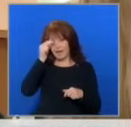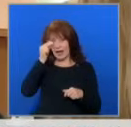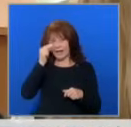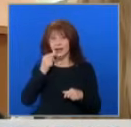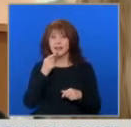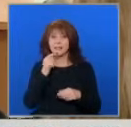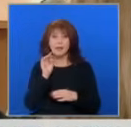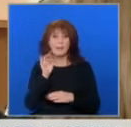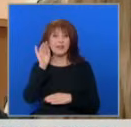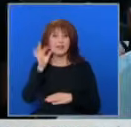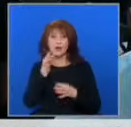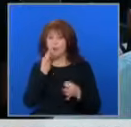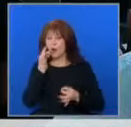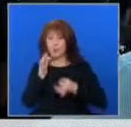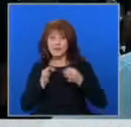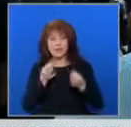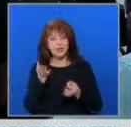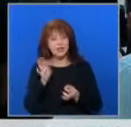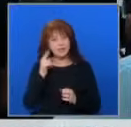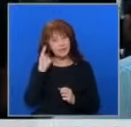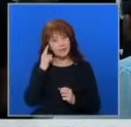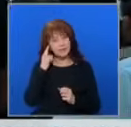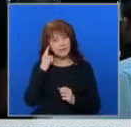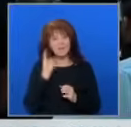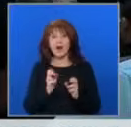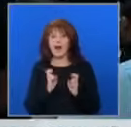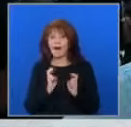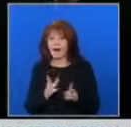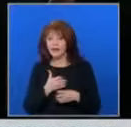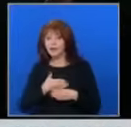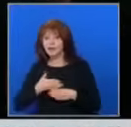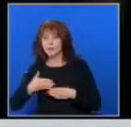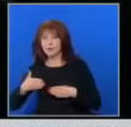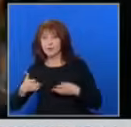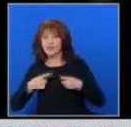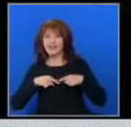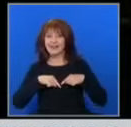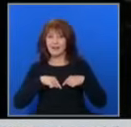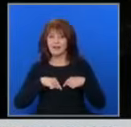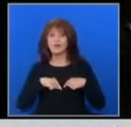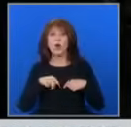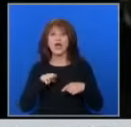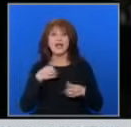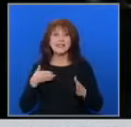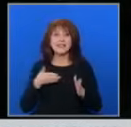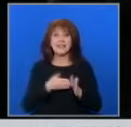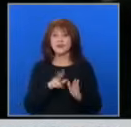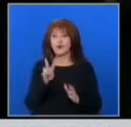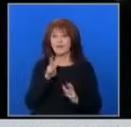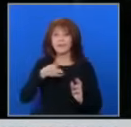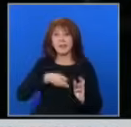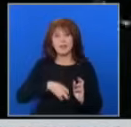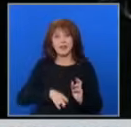база на бъдещите му обяснения ще се преценява как ще продължи делото срещу близнаците Валентин и Борислав Динкови, обвинени, че